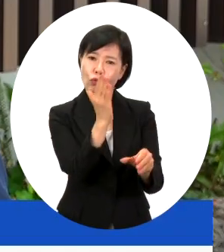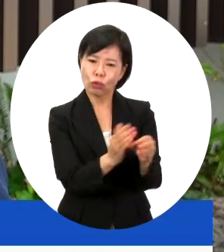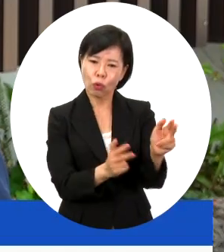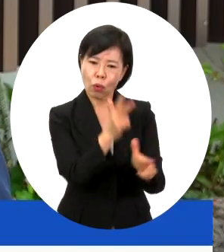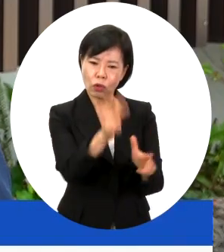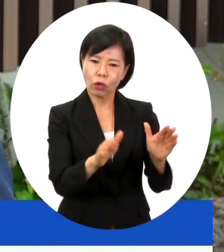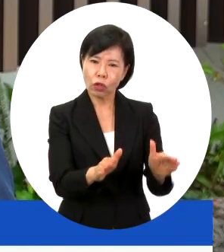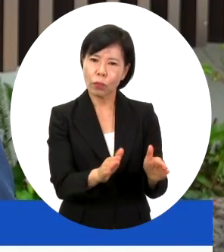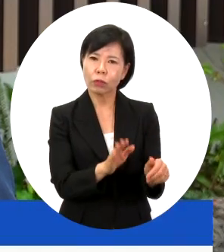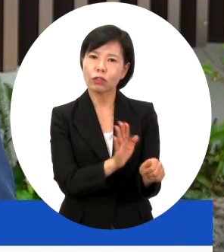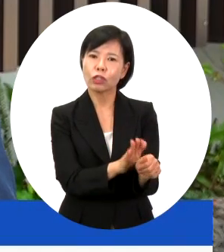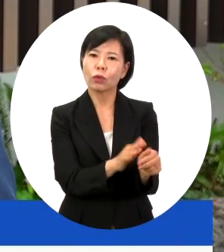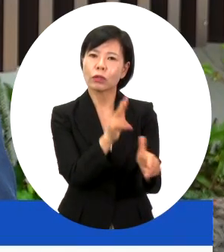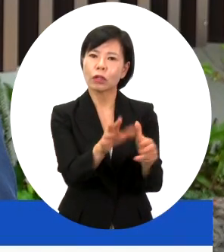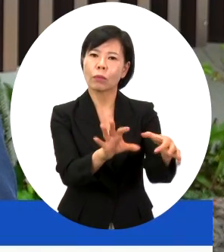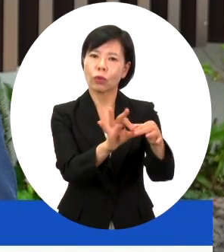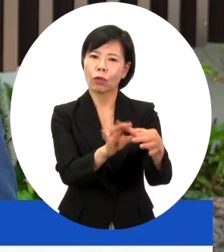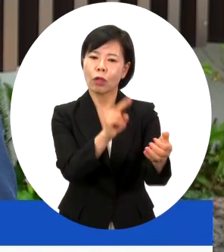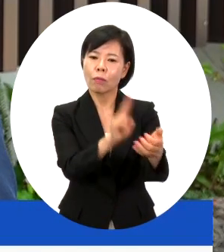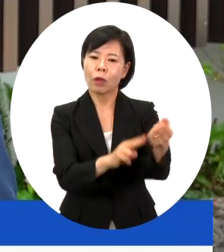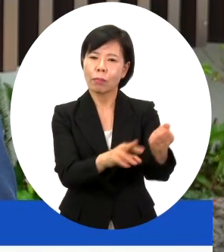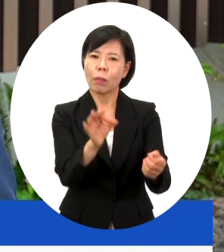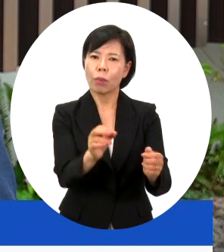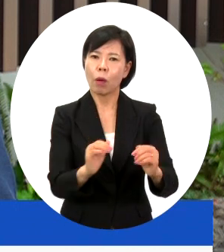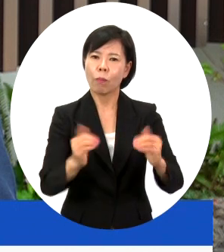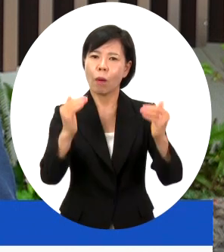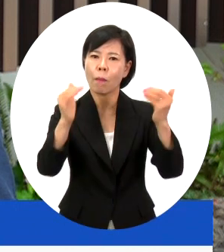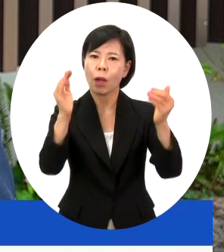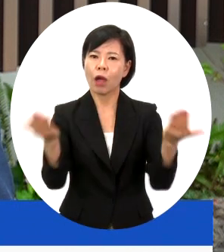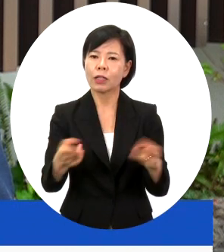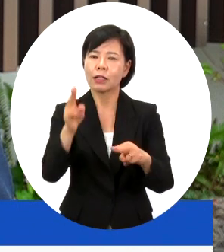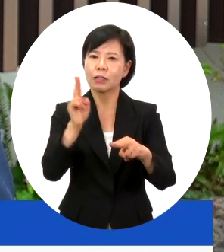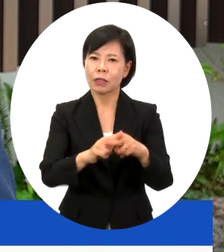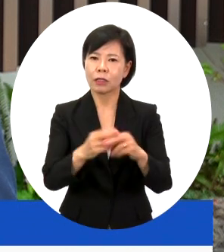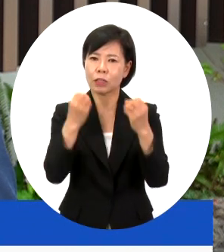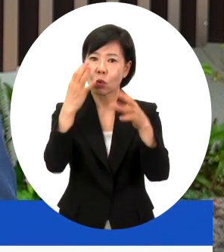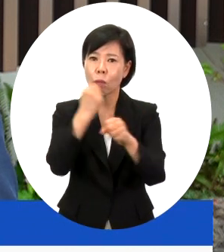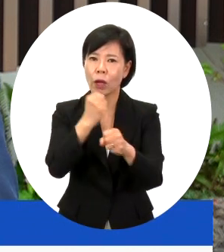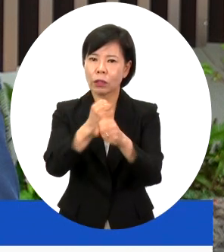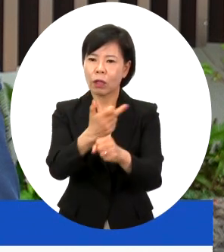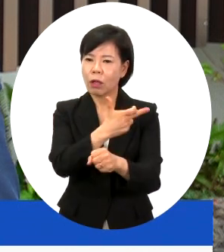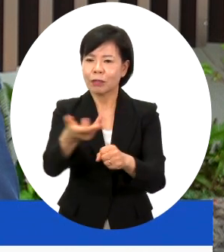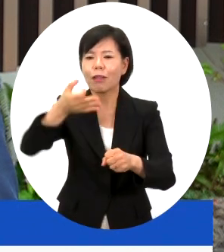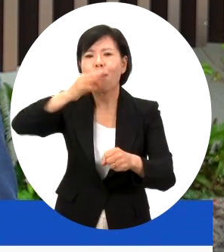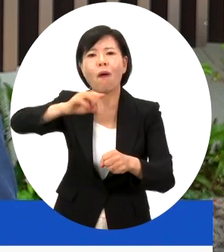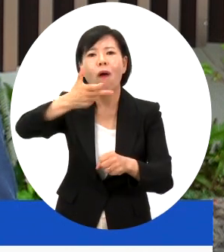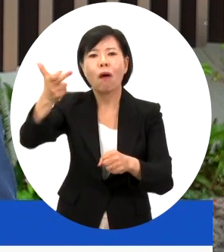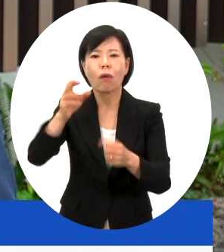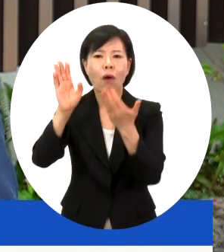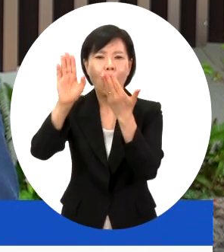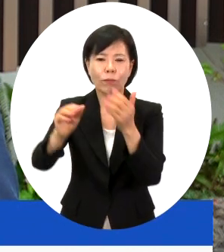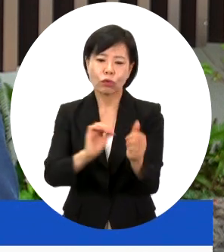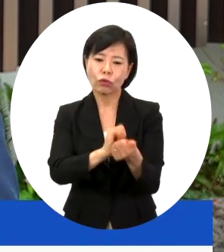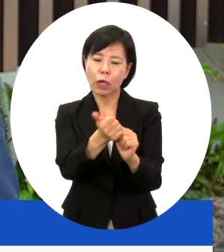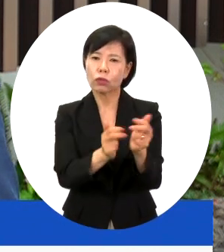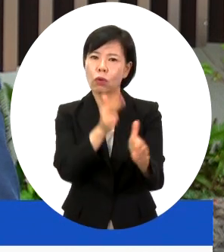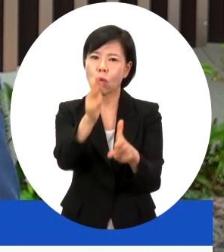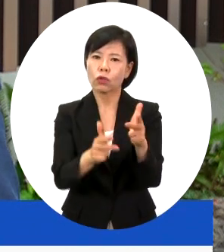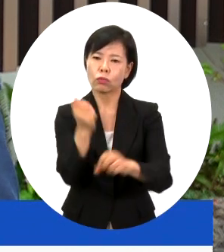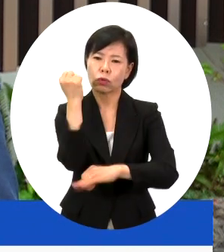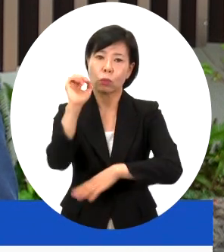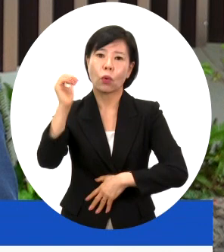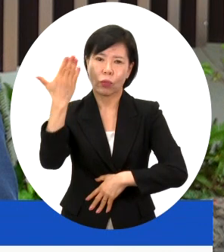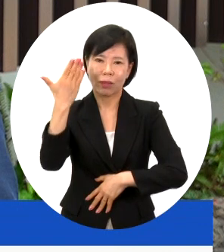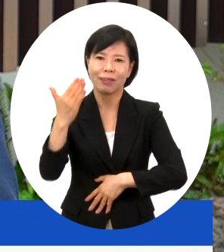도내 중소기업들이 이번 지원 사업을 통해 매출 증대와 일자리 창출 등 큰 성과를 거둬 향후 상장